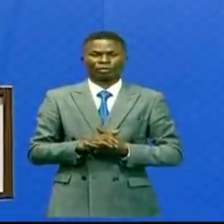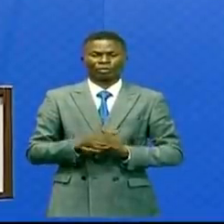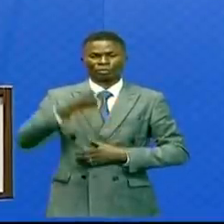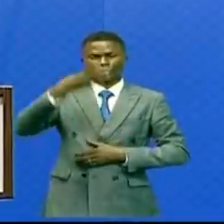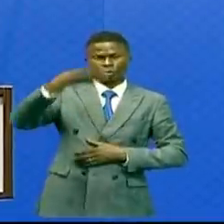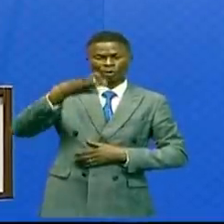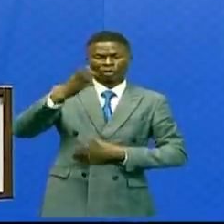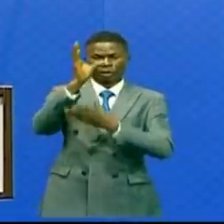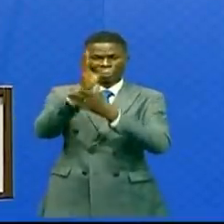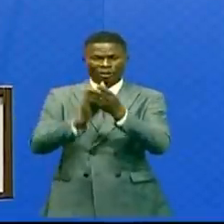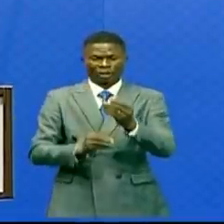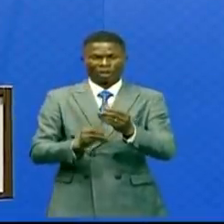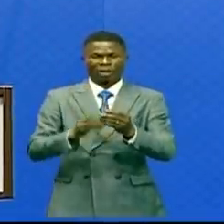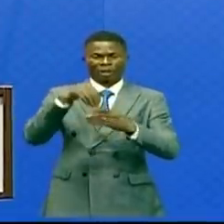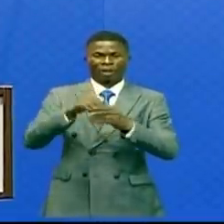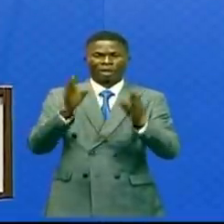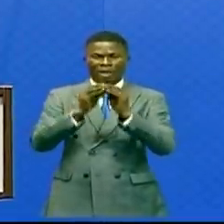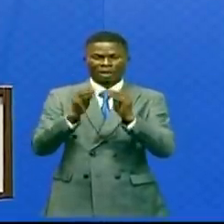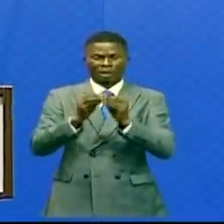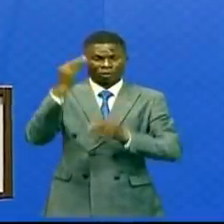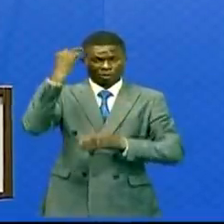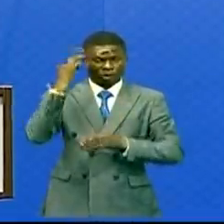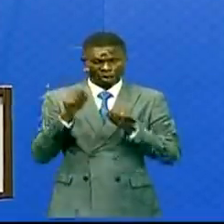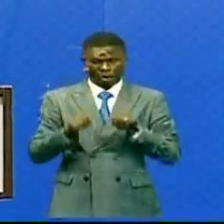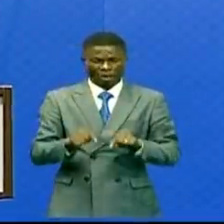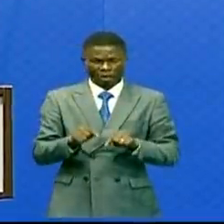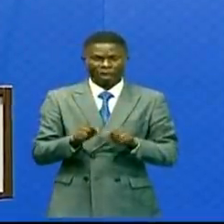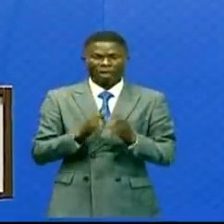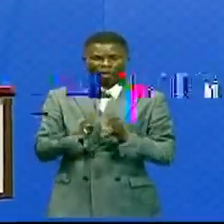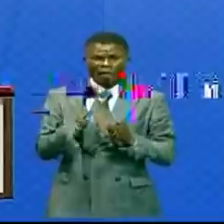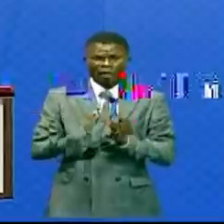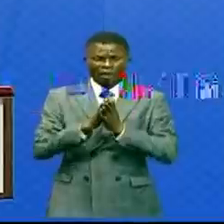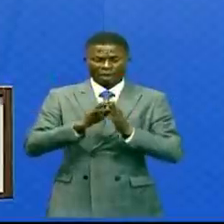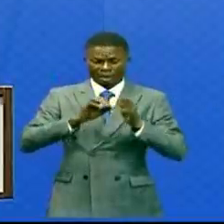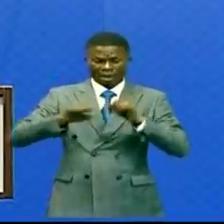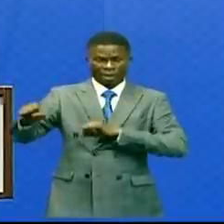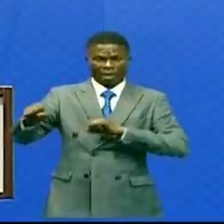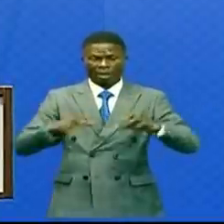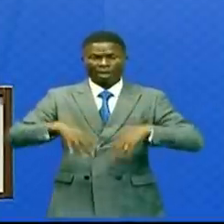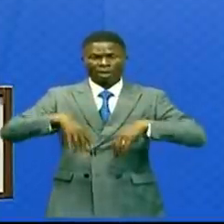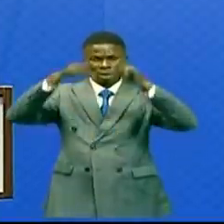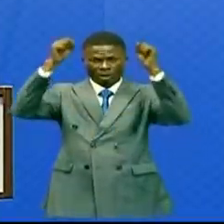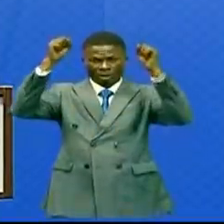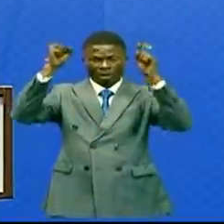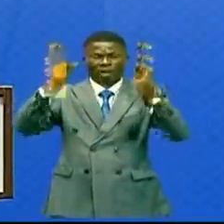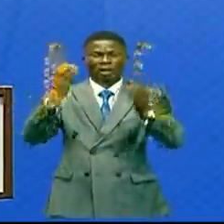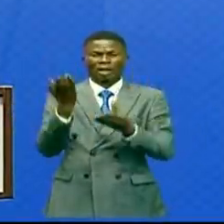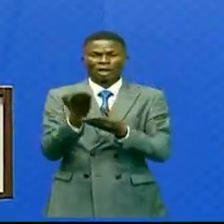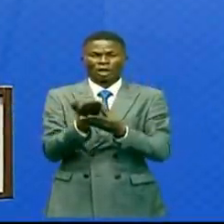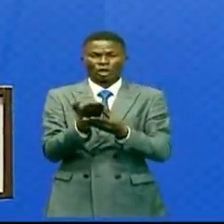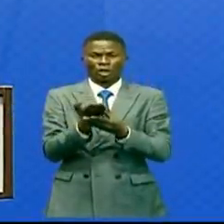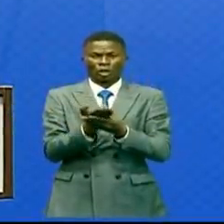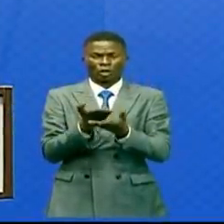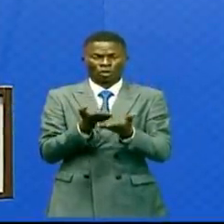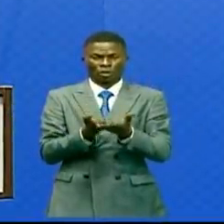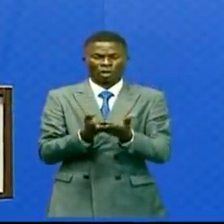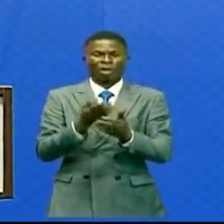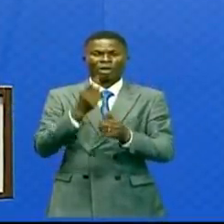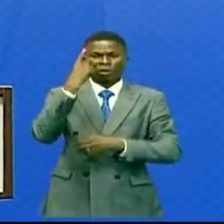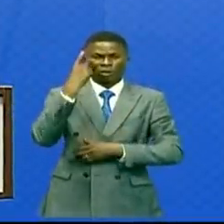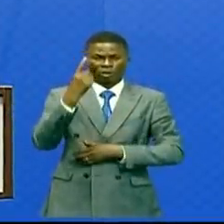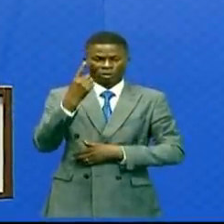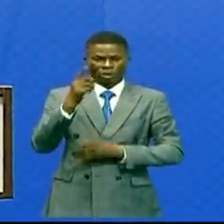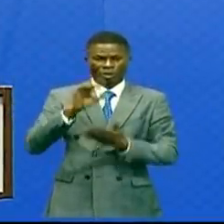Quatrième chapitre du Conseil de ministres de ce jour, relatif à l'examen et à l'adoption d'un dossier. 1.